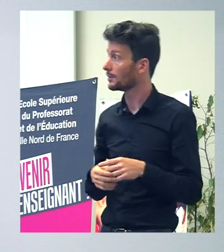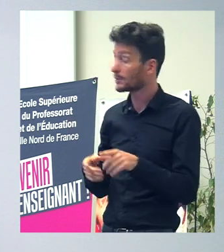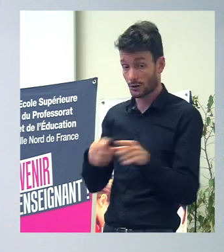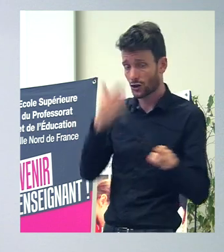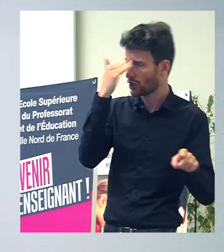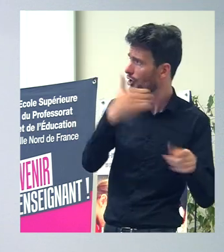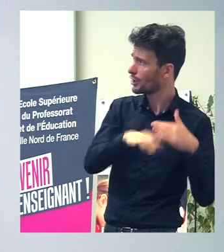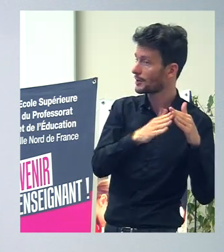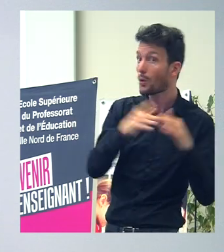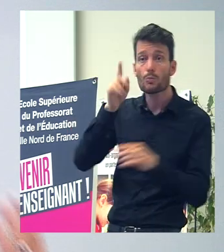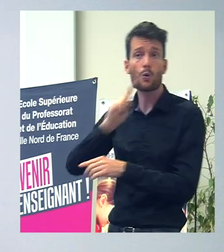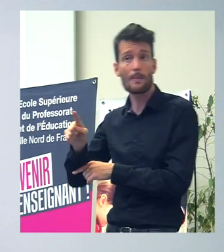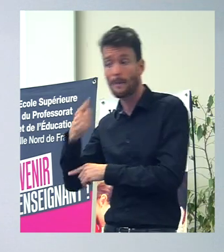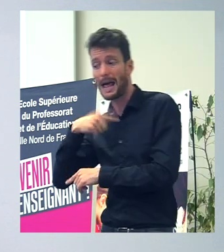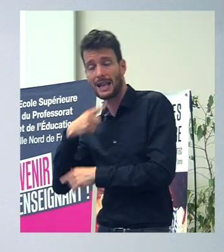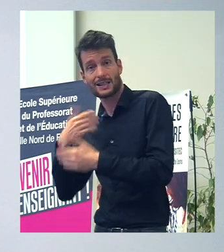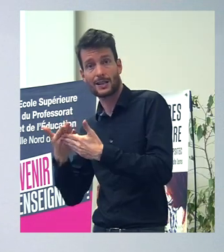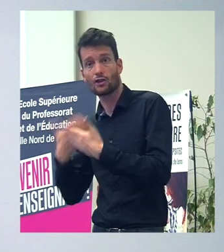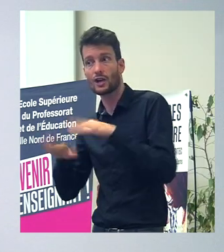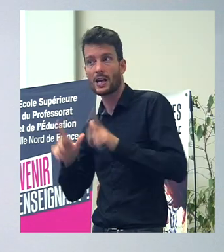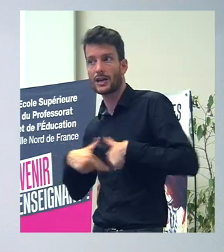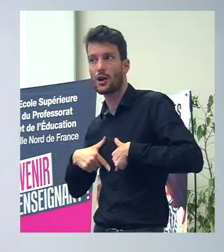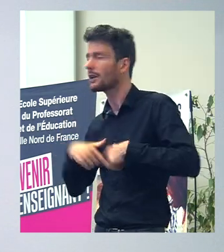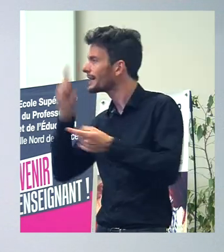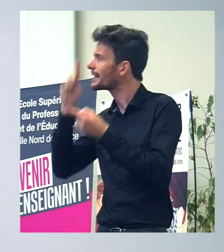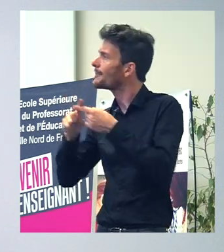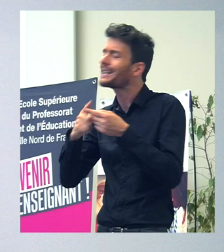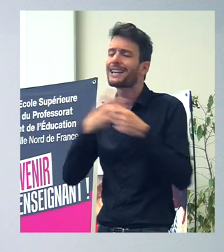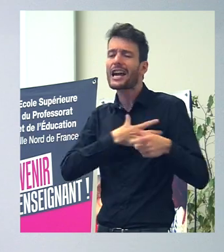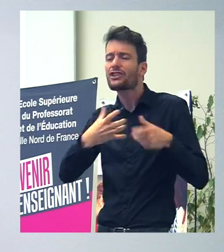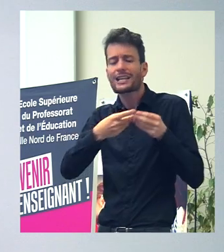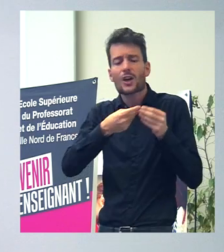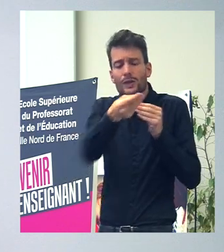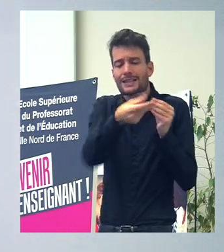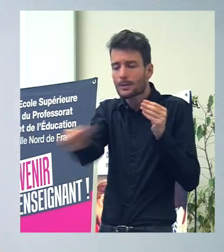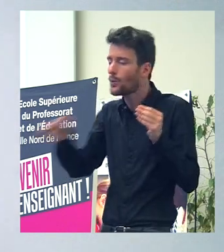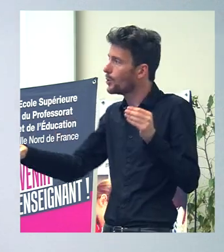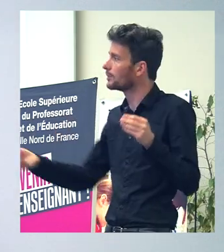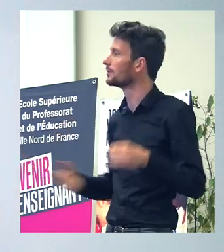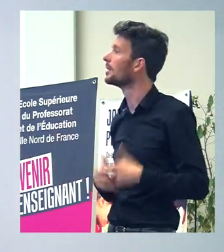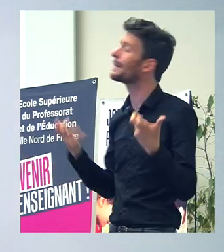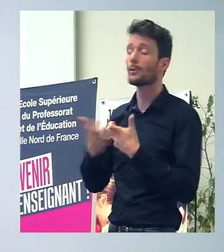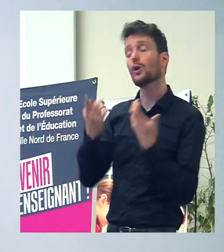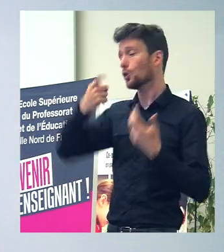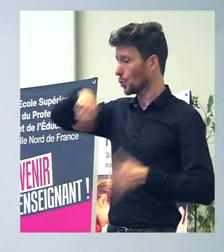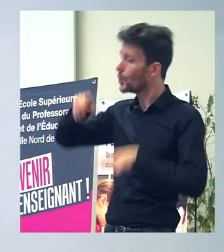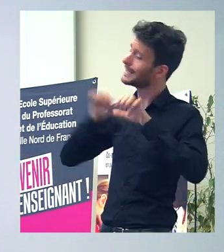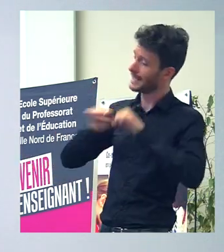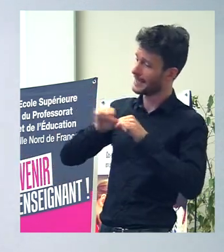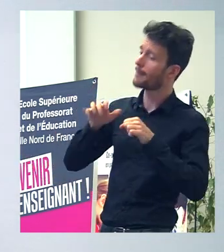l'école en liaison avec la redistribution des richesses ? Dire, eh ben voilà, nous, on a un système de sécurité